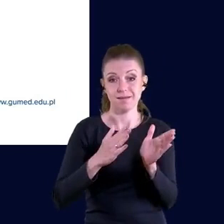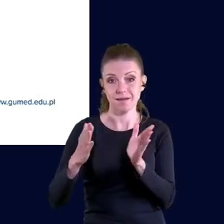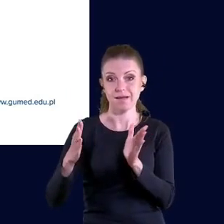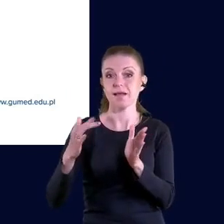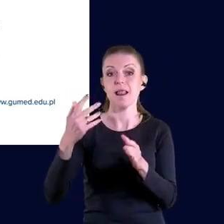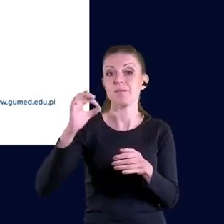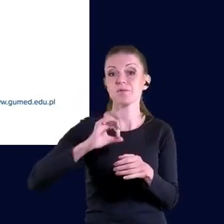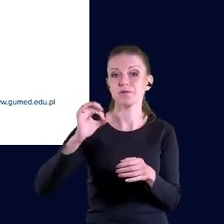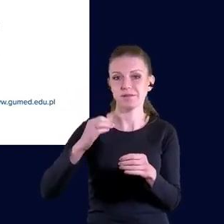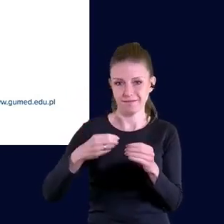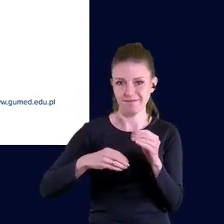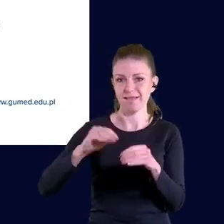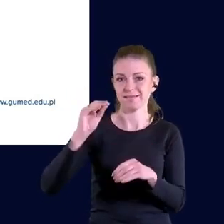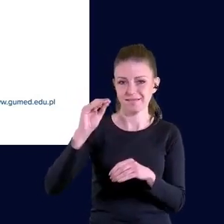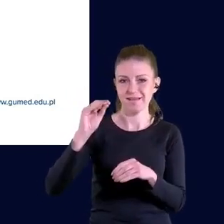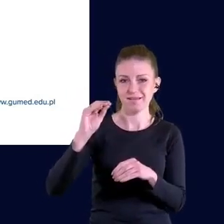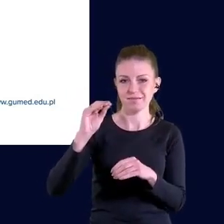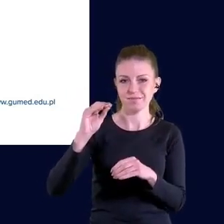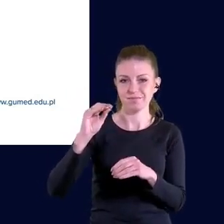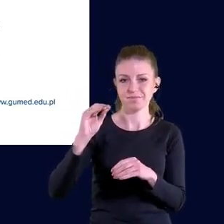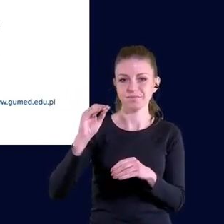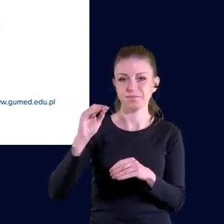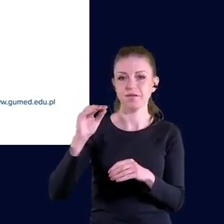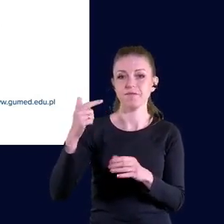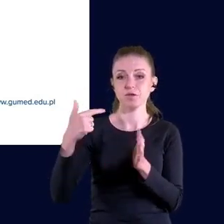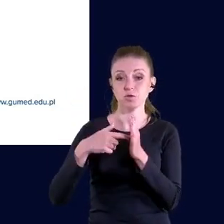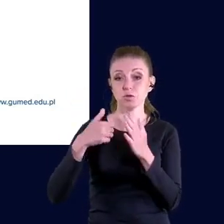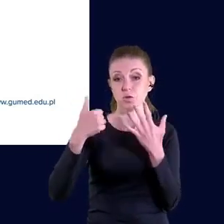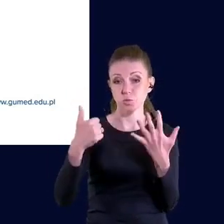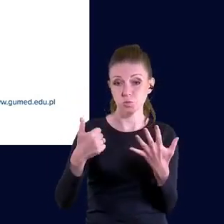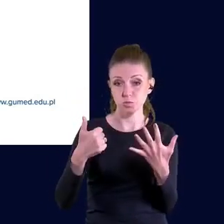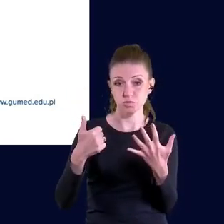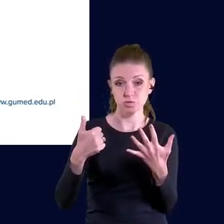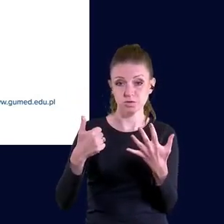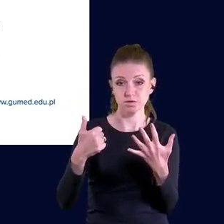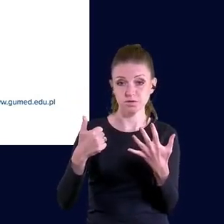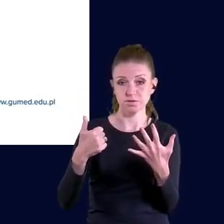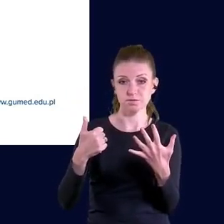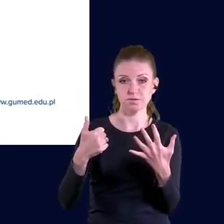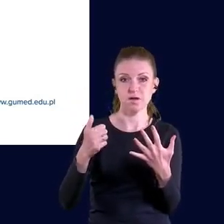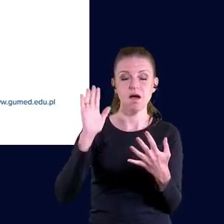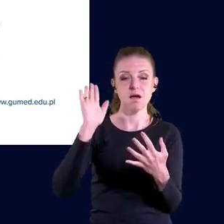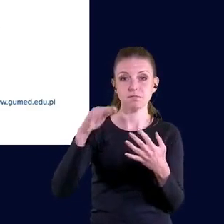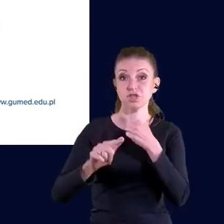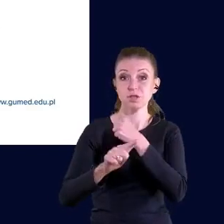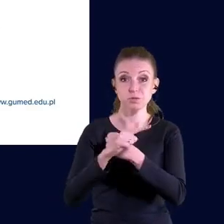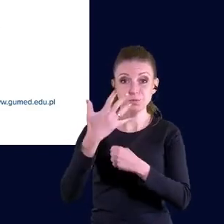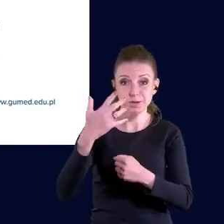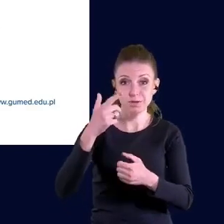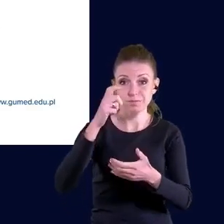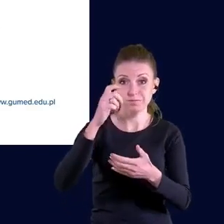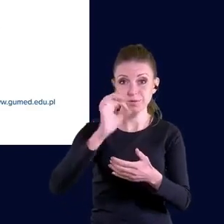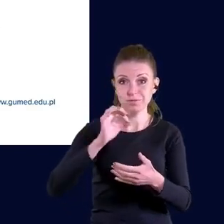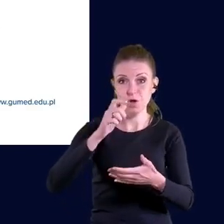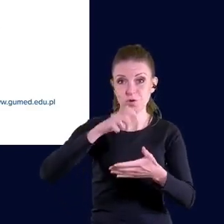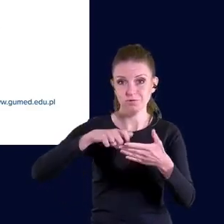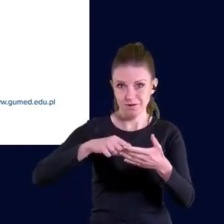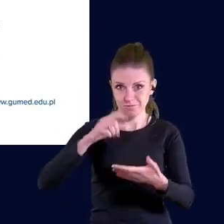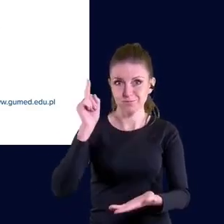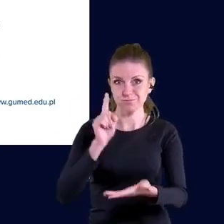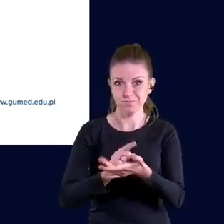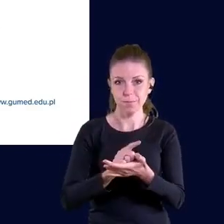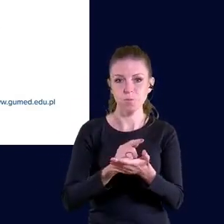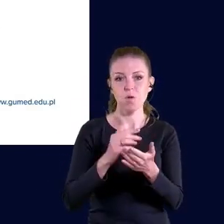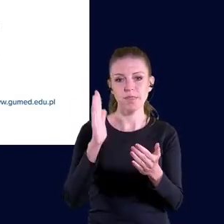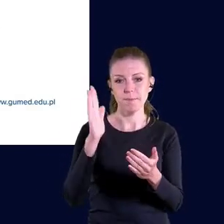23 a 40 procent rozdziału tą z 2006 roku 1975 rozdziałów w kolejnych